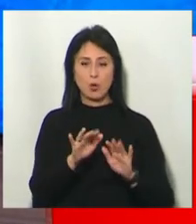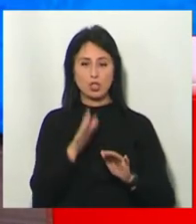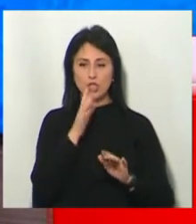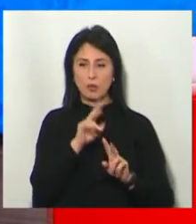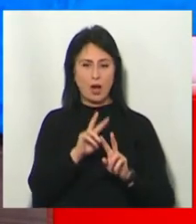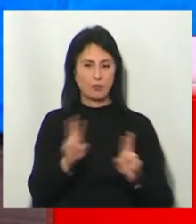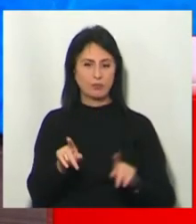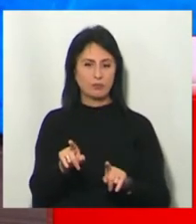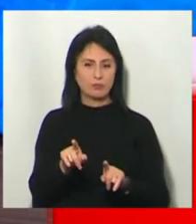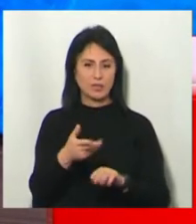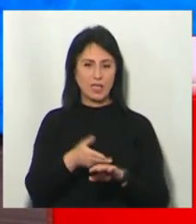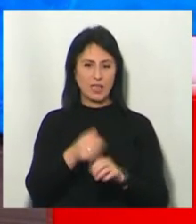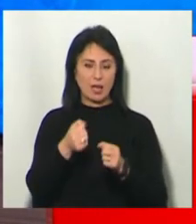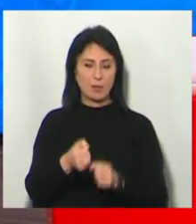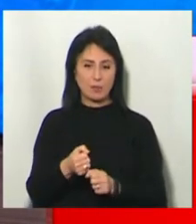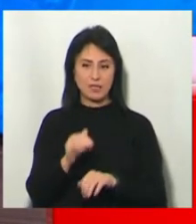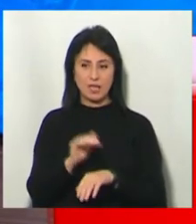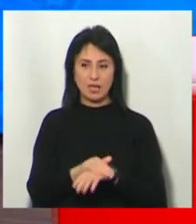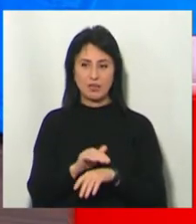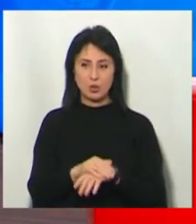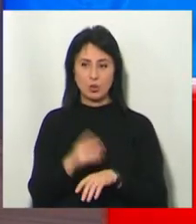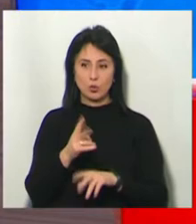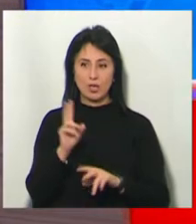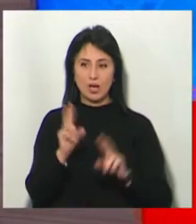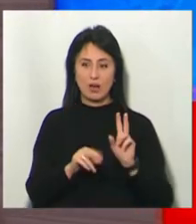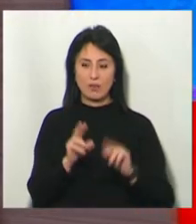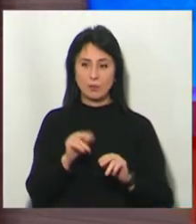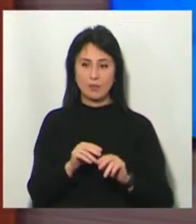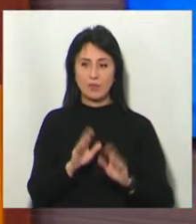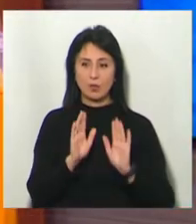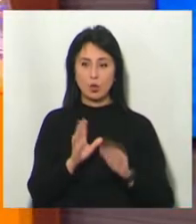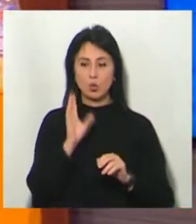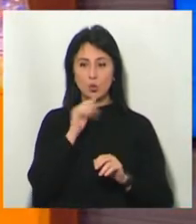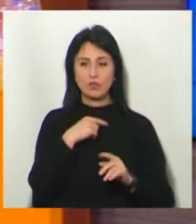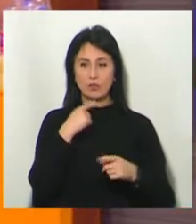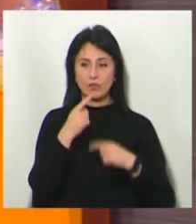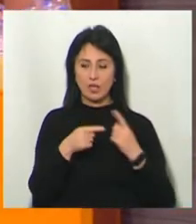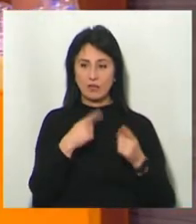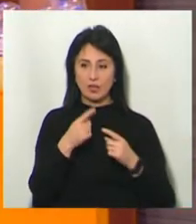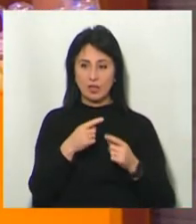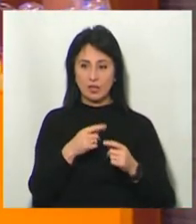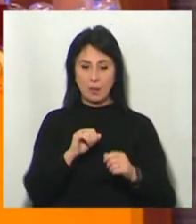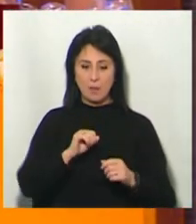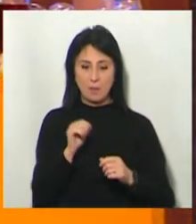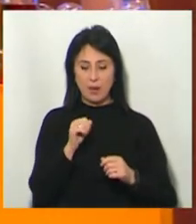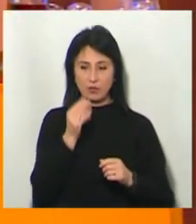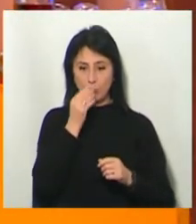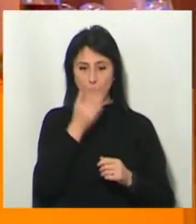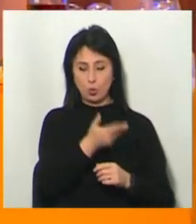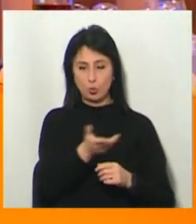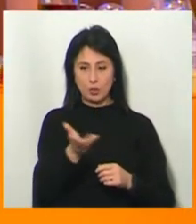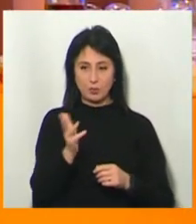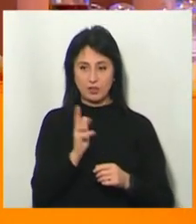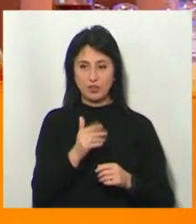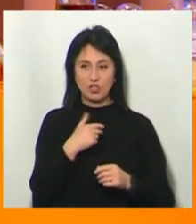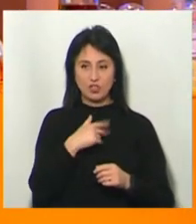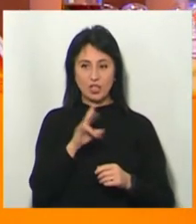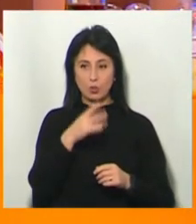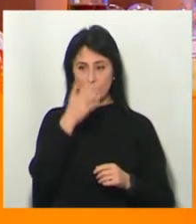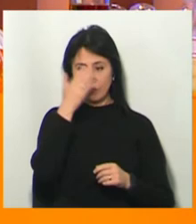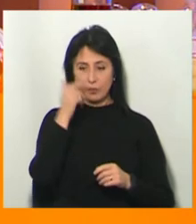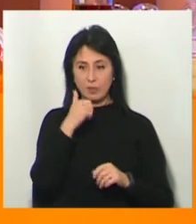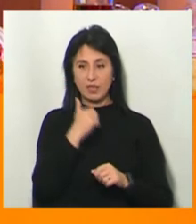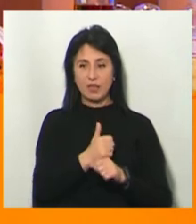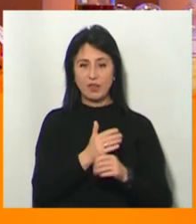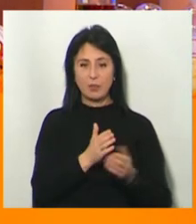პროცესის შემთხვევაში, აქაც დამამძიმებელი გარემოება და უნდა გავითვალისწინოთ. ხოლო როდესაც ჩვენ ლაპარაკობთ მეგობარ პროდუქტებზე, ჩვენ არ უნდა